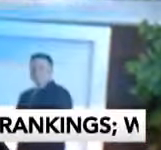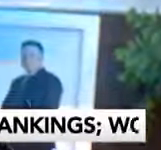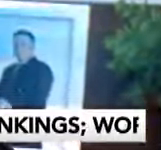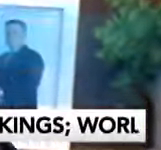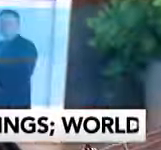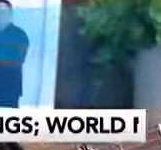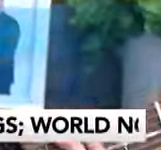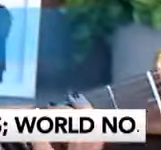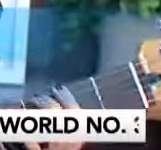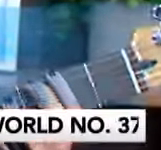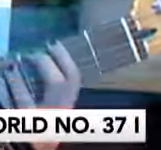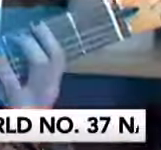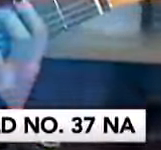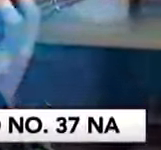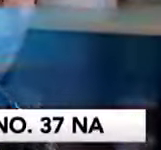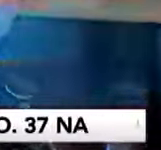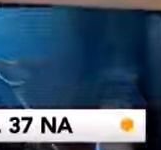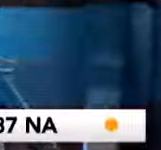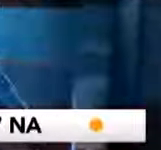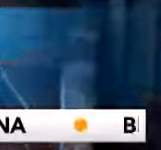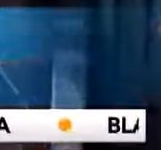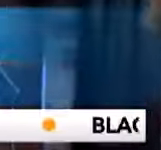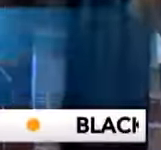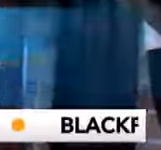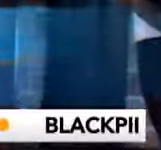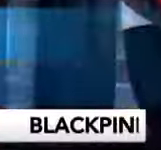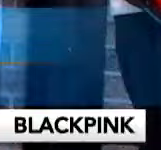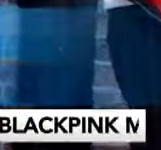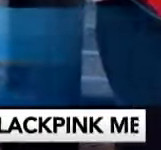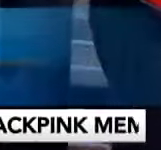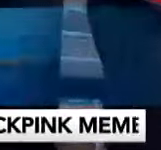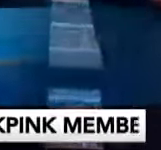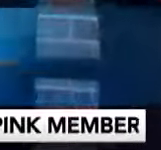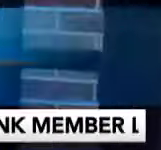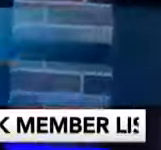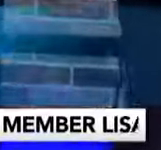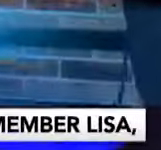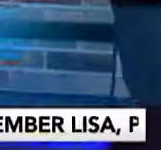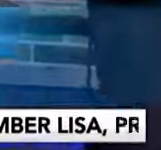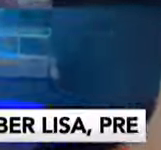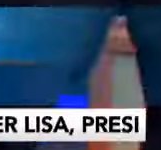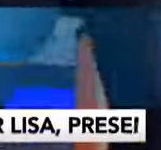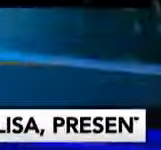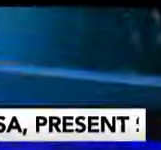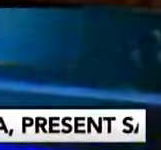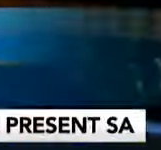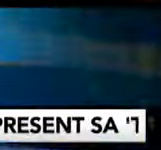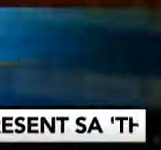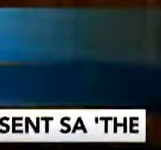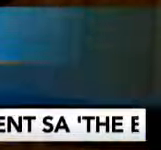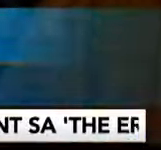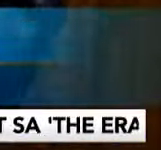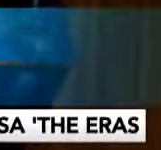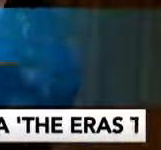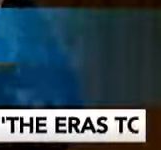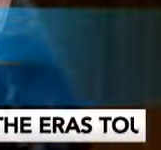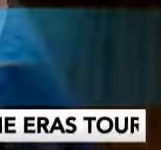When you love someone, you gotta learn to let them go. When I